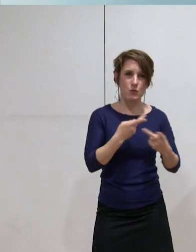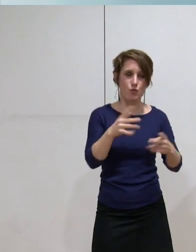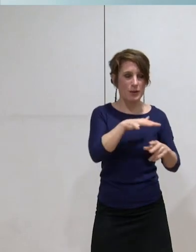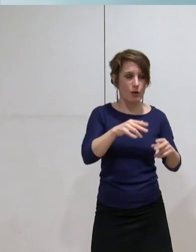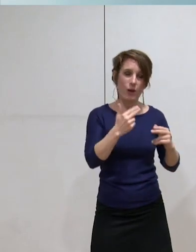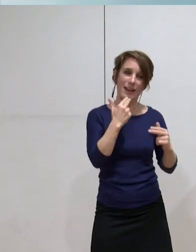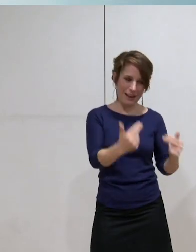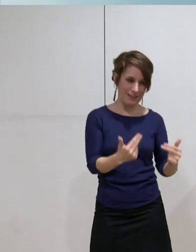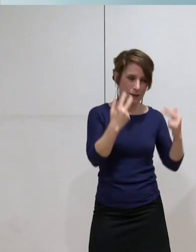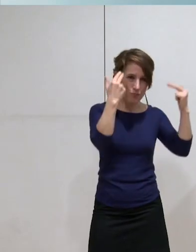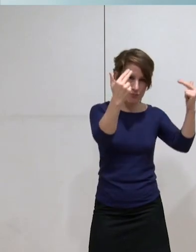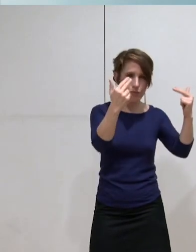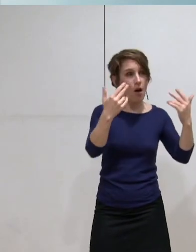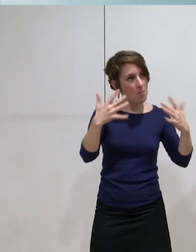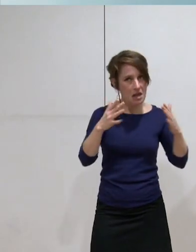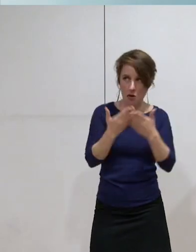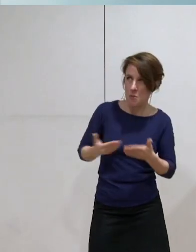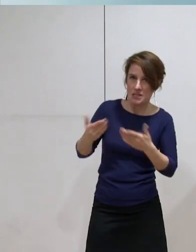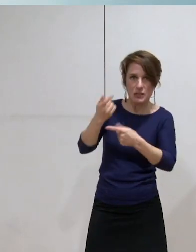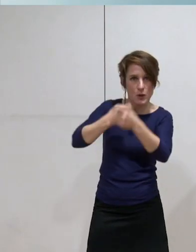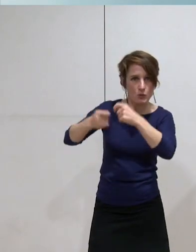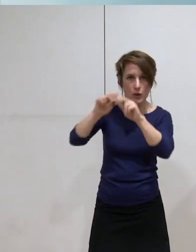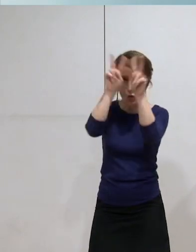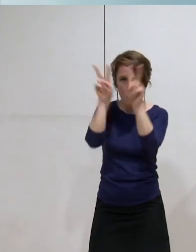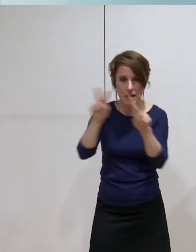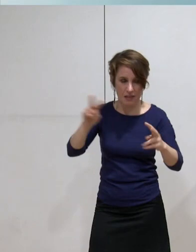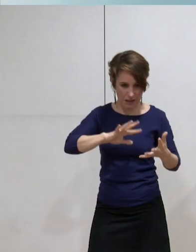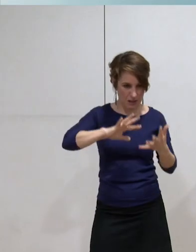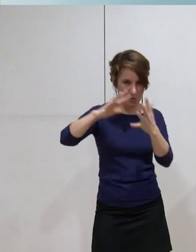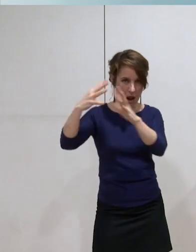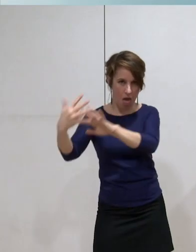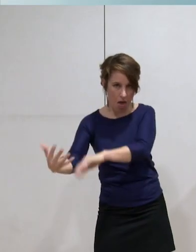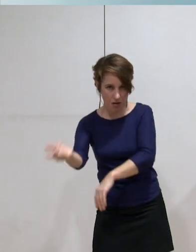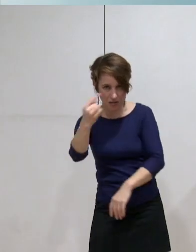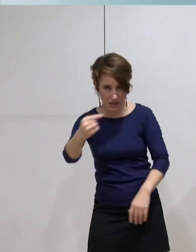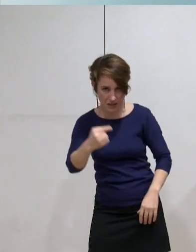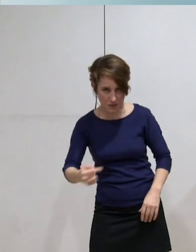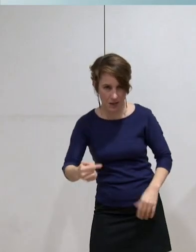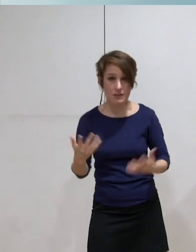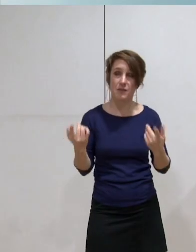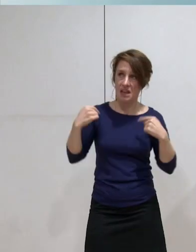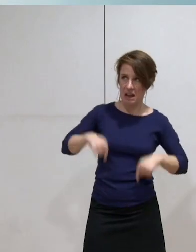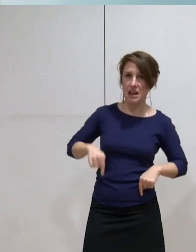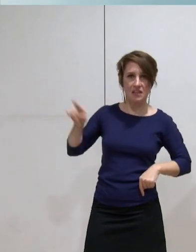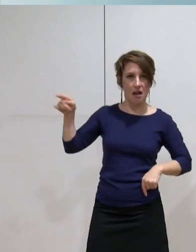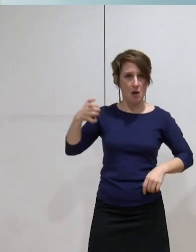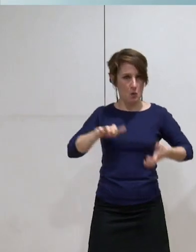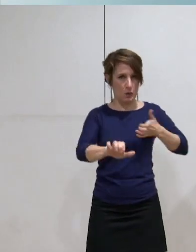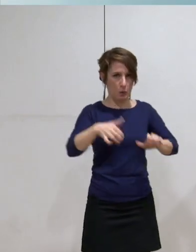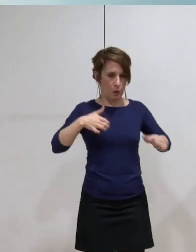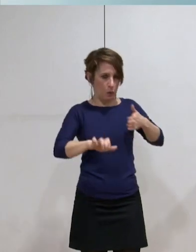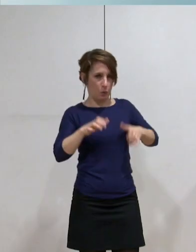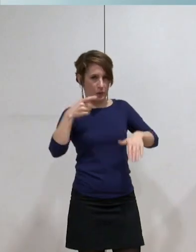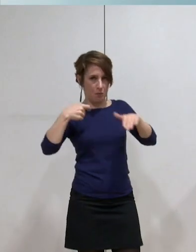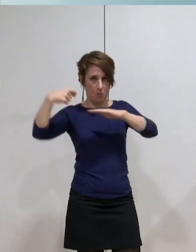l'environnement économique international et au désengagement croissant et durbl de l'état